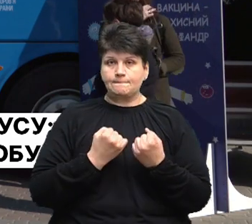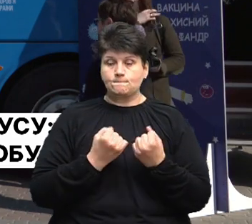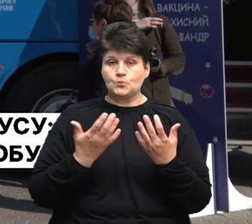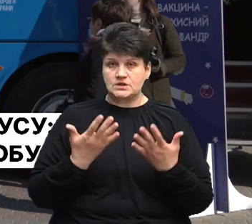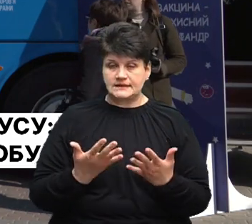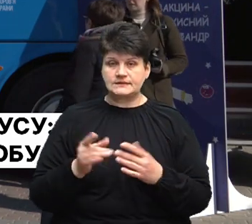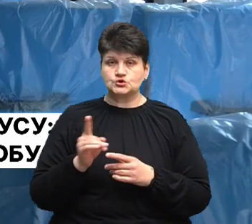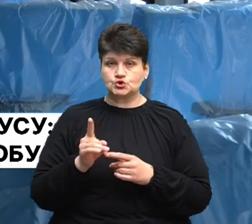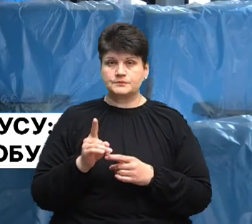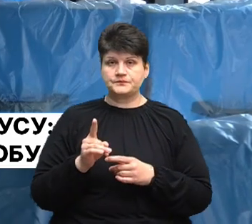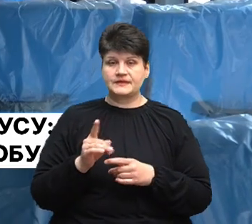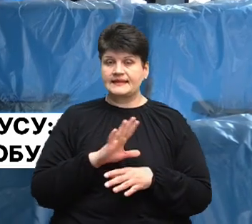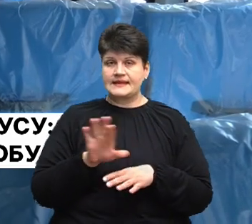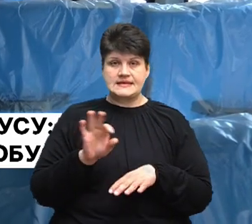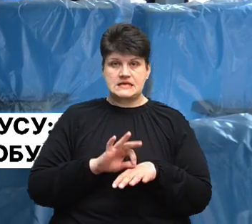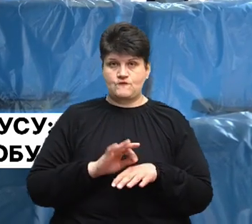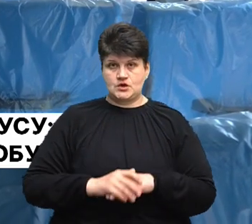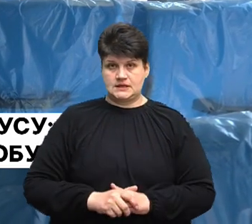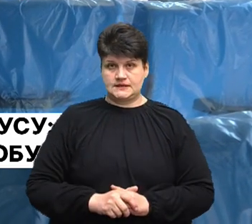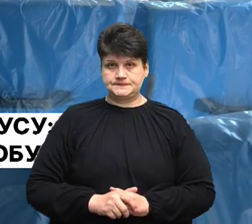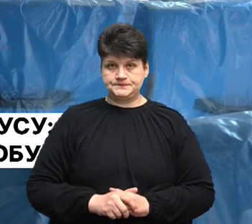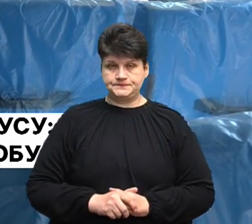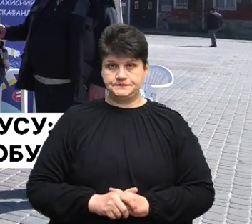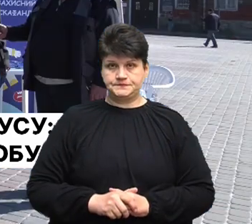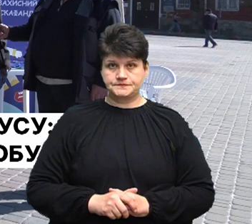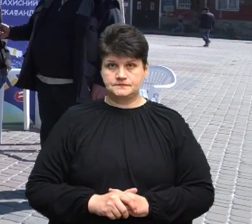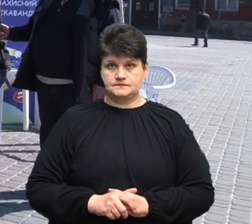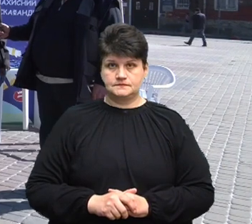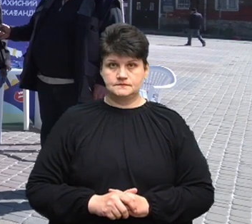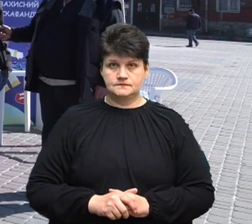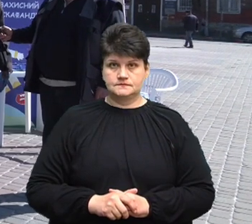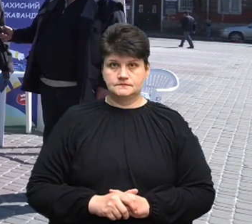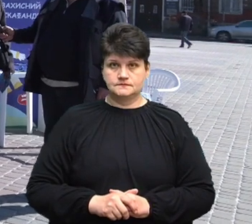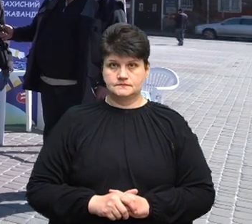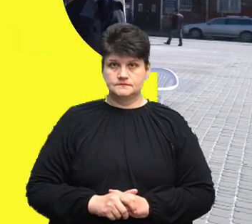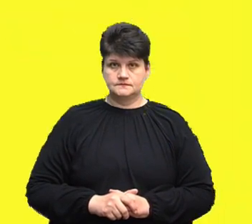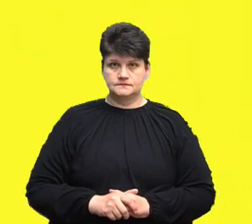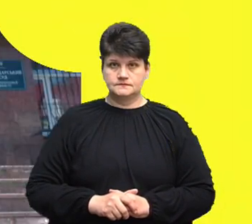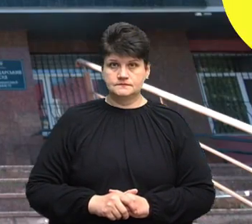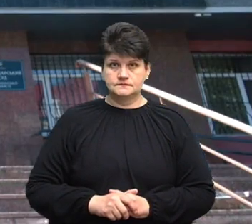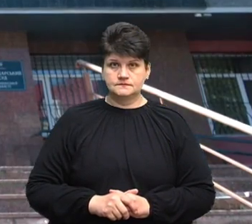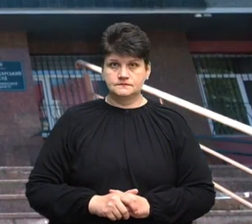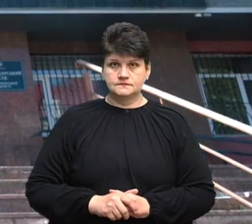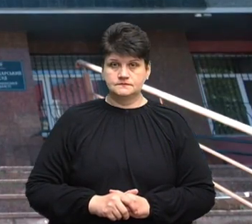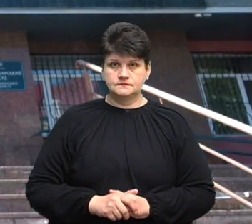не захворіти. Лілія Лобур, Оксана Галіяш, Суспільне новини, Тернопіль.